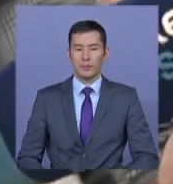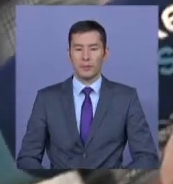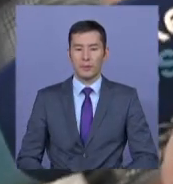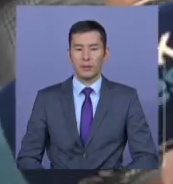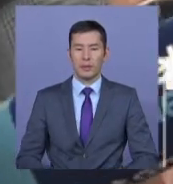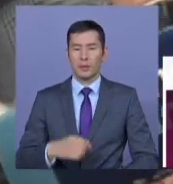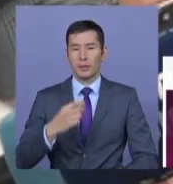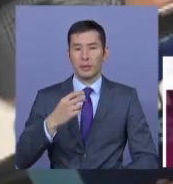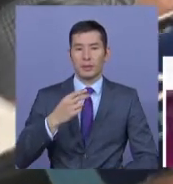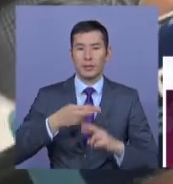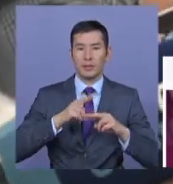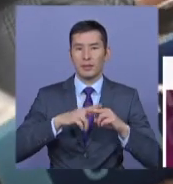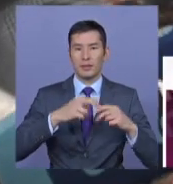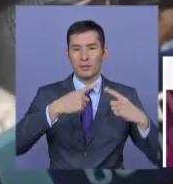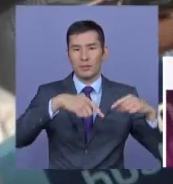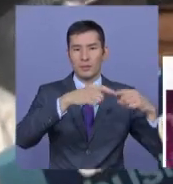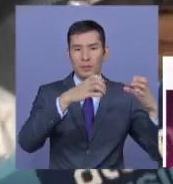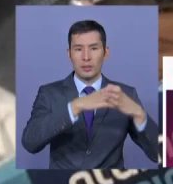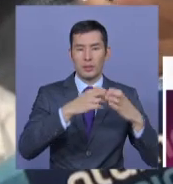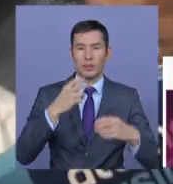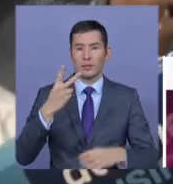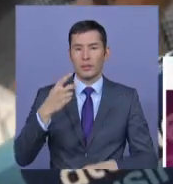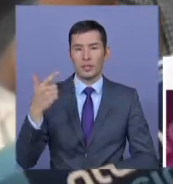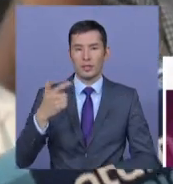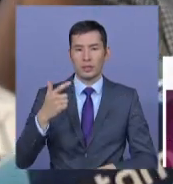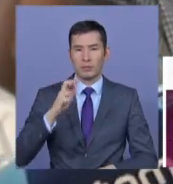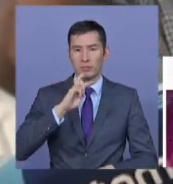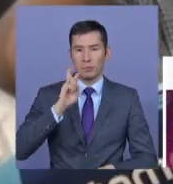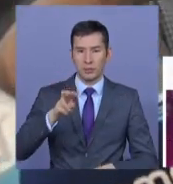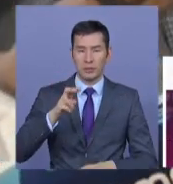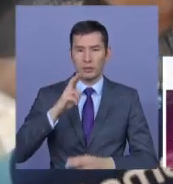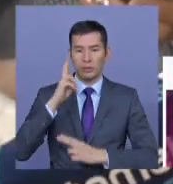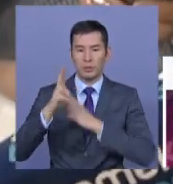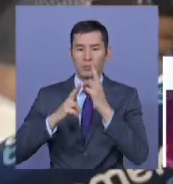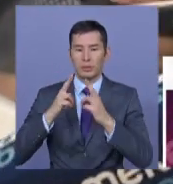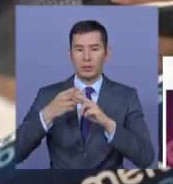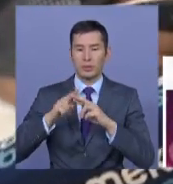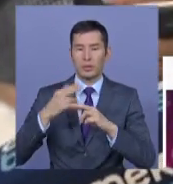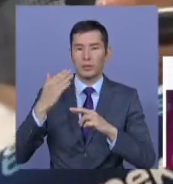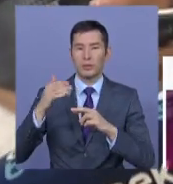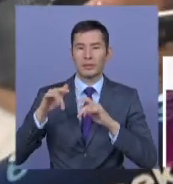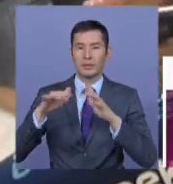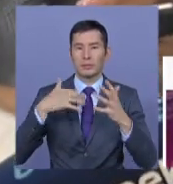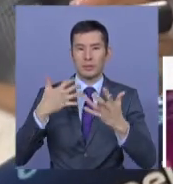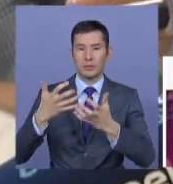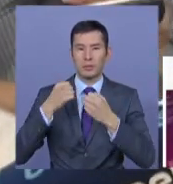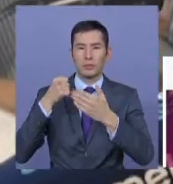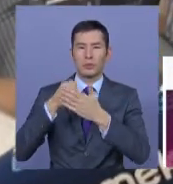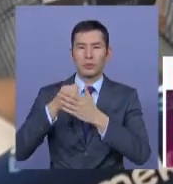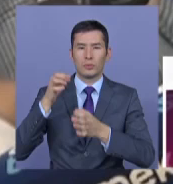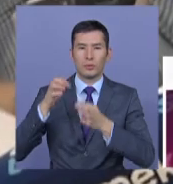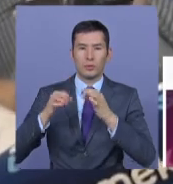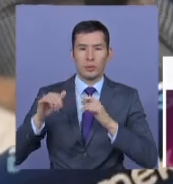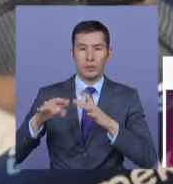наших граждана. Агенттікке екі азамат келіп жүгінді. Біз олардың шағымдарын сотқа дейінгі тергеулердің бірыңғай тізіміне енгіздік. Тергеу